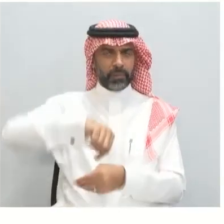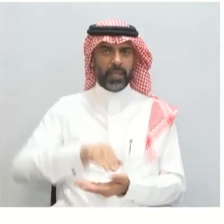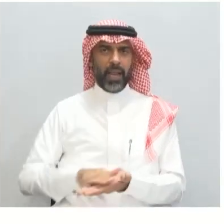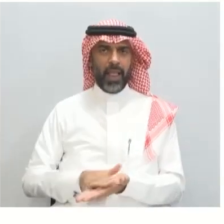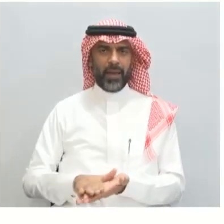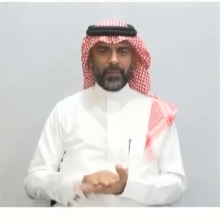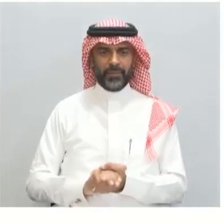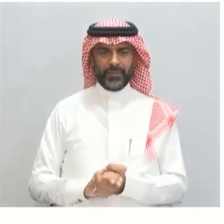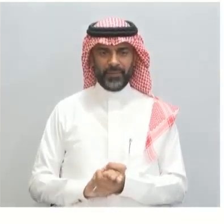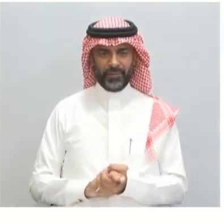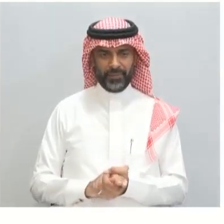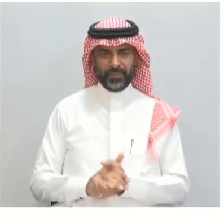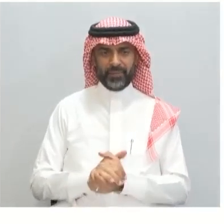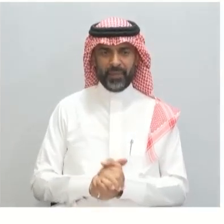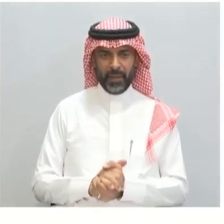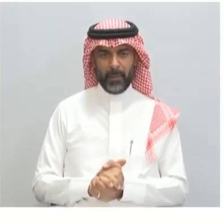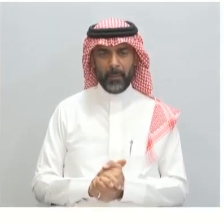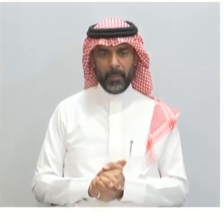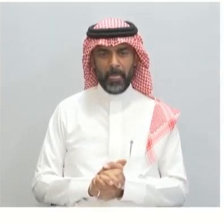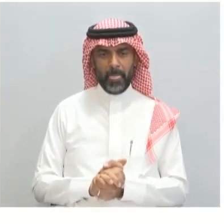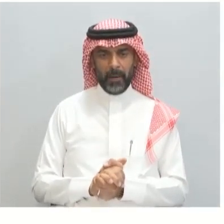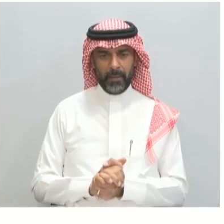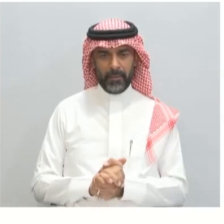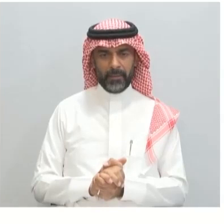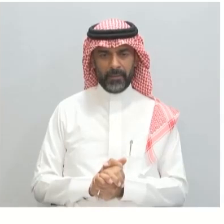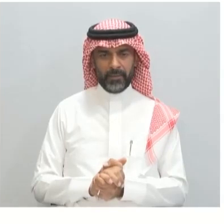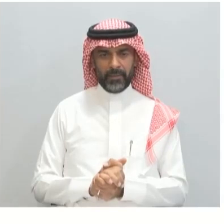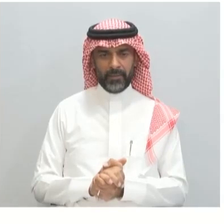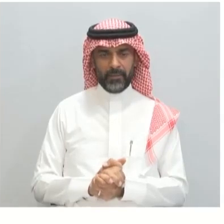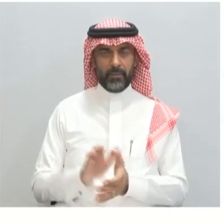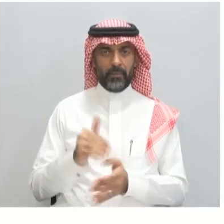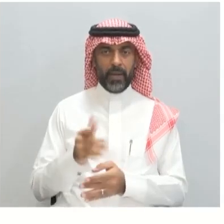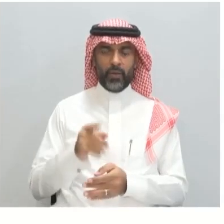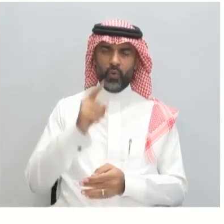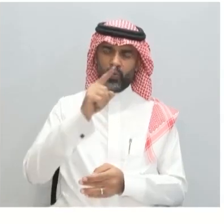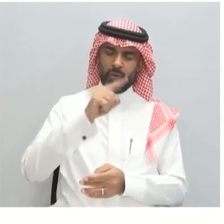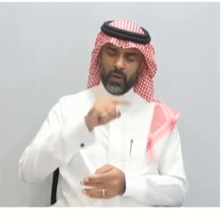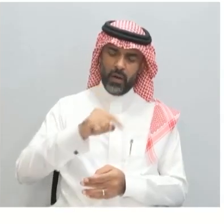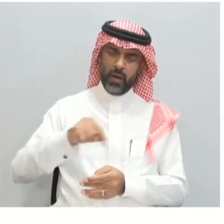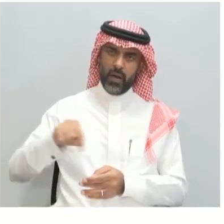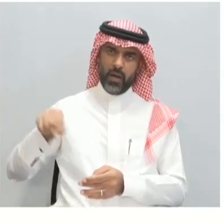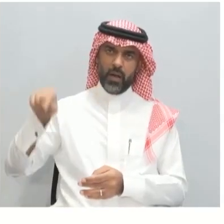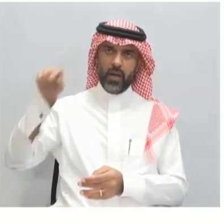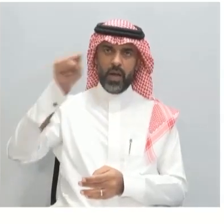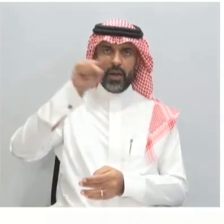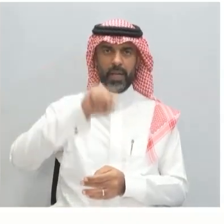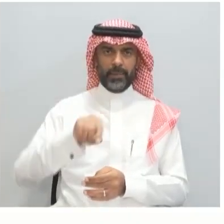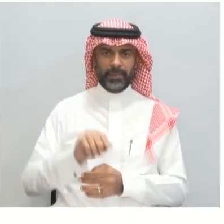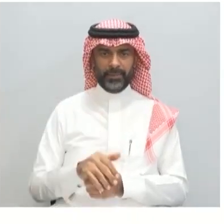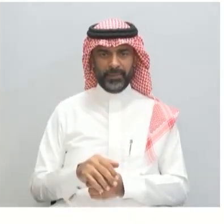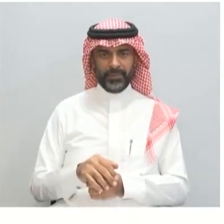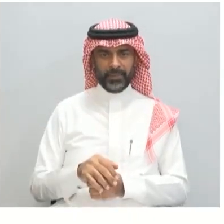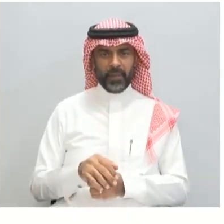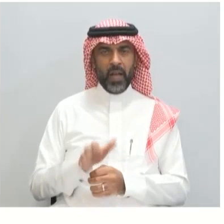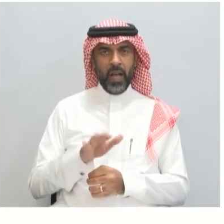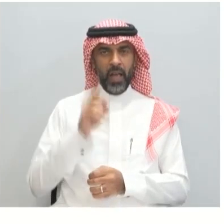سواء كان الى الانهار او ال المياه الجوفيه ماء بعد ان دار او اكمل دورته المائيه من